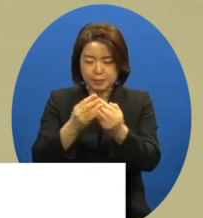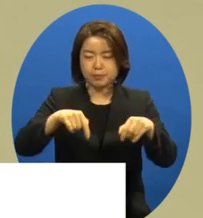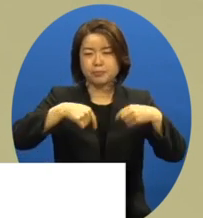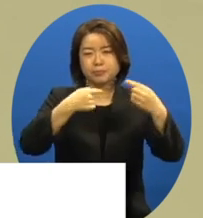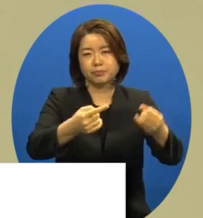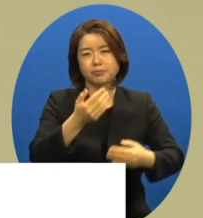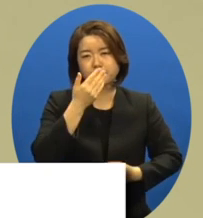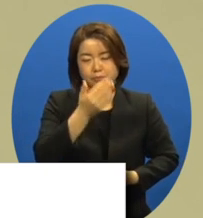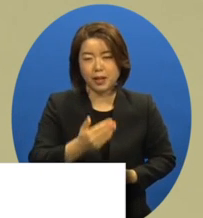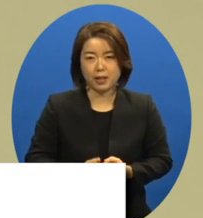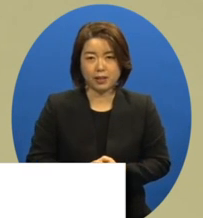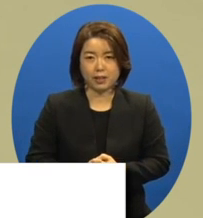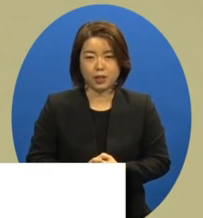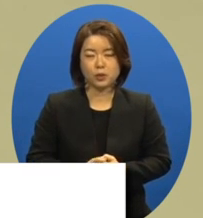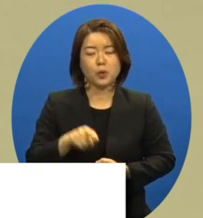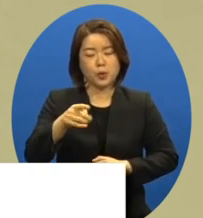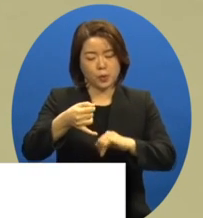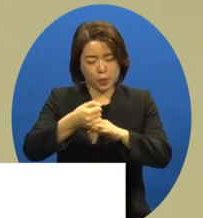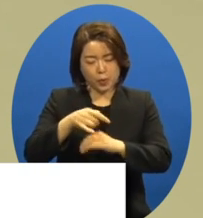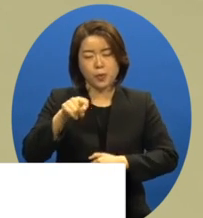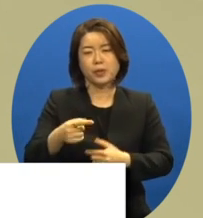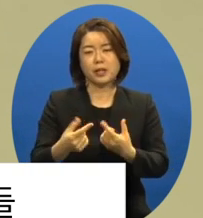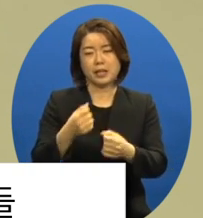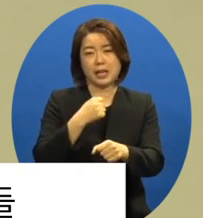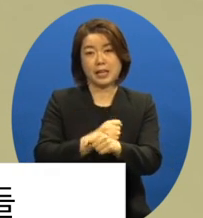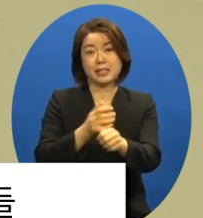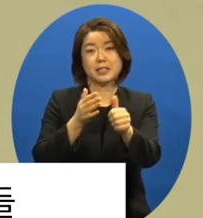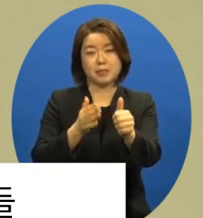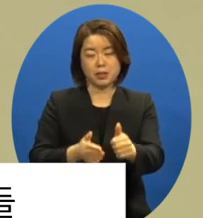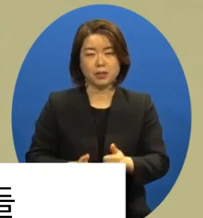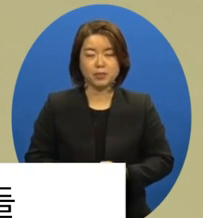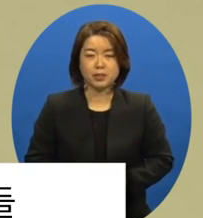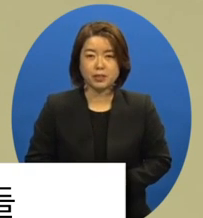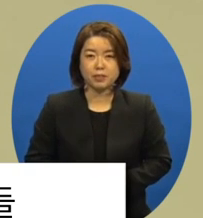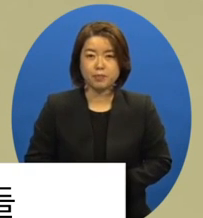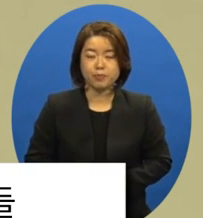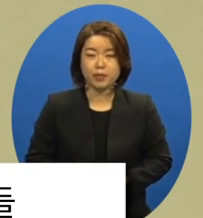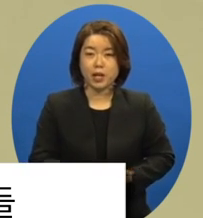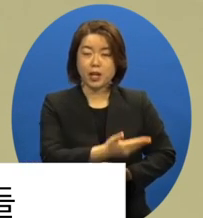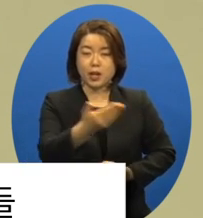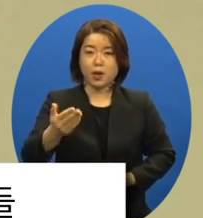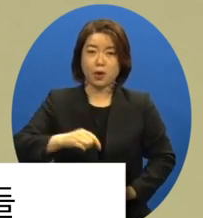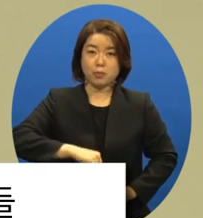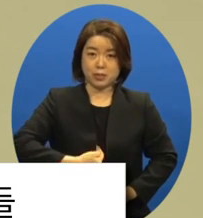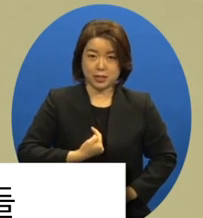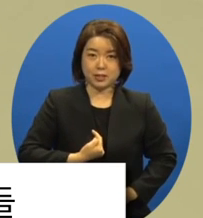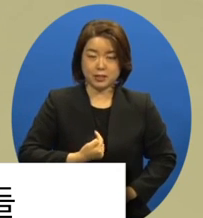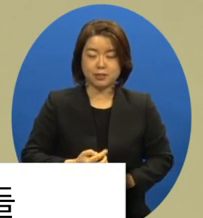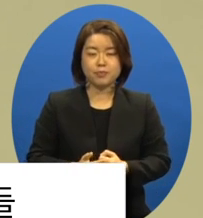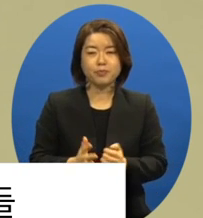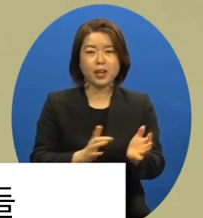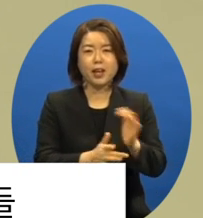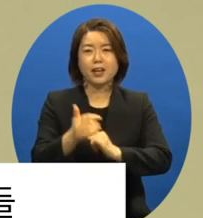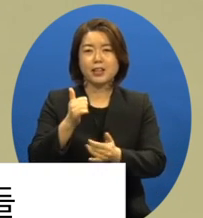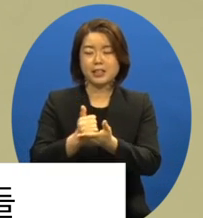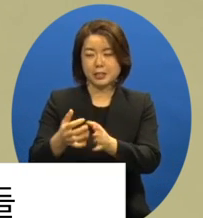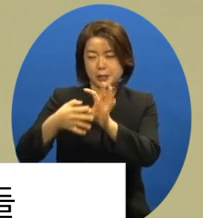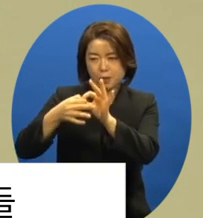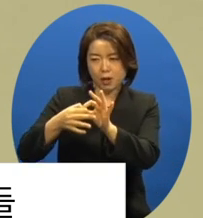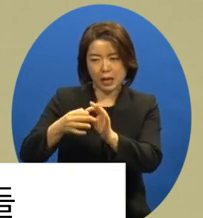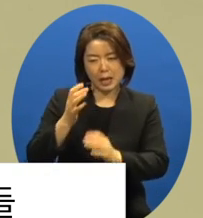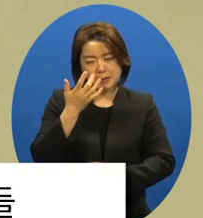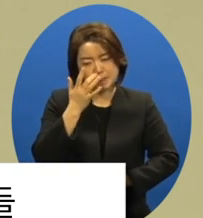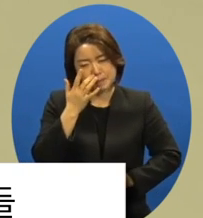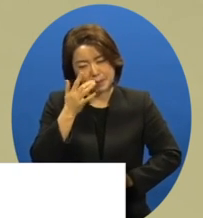있습니다. 또 그리 하시기를 바랍니다. 이번에 여러분 자신이 예수님과 관계가 애매했던